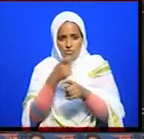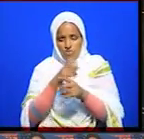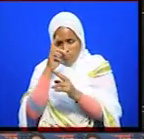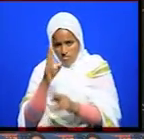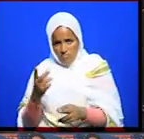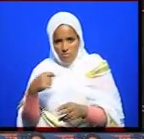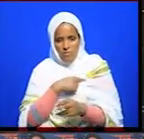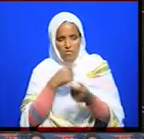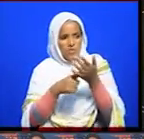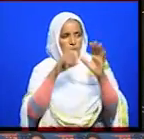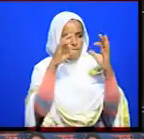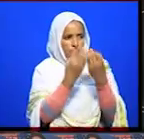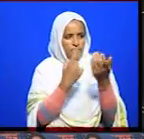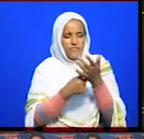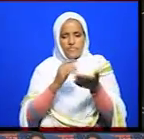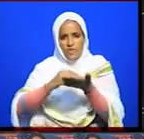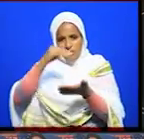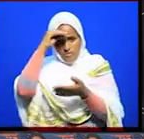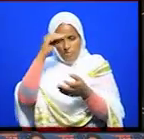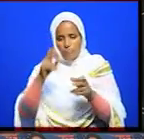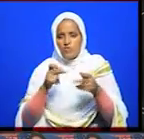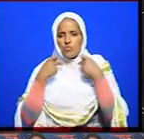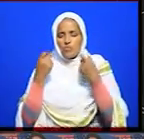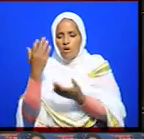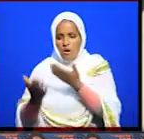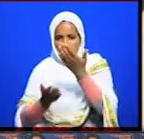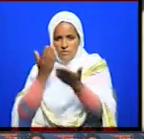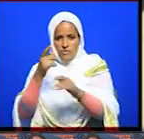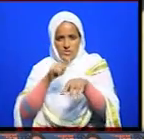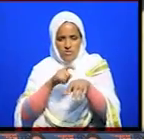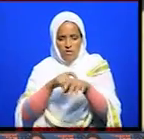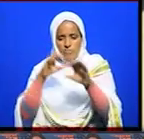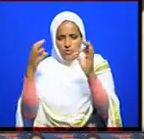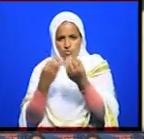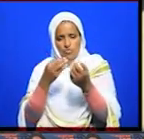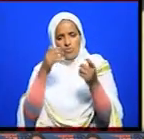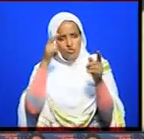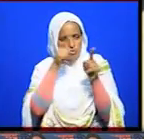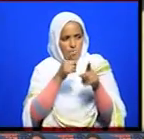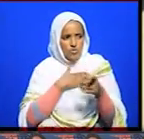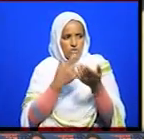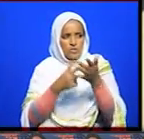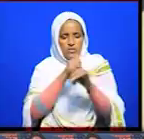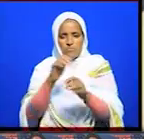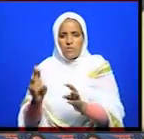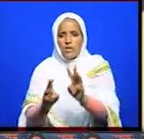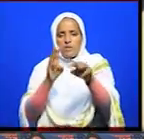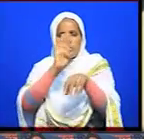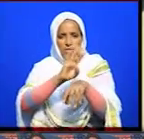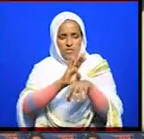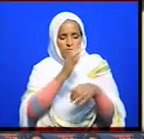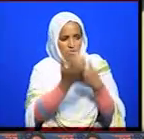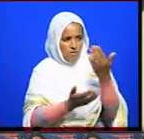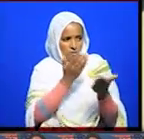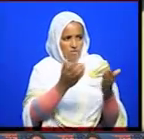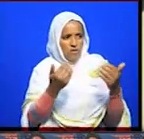ላይ እኛም እንዳደግነው ለቤተሰብም አስተምረው በዲቁና የሚያገለግልንበት ጊዜ አለ። ቤተሰቦቻችንም ወንድሞች አሉ። በእንደዚህ አይነት ነገር ላይ